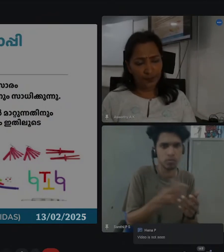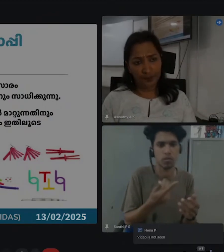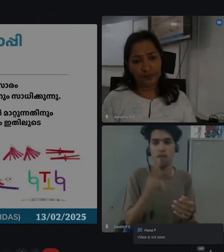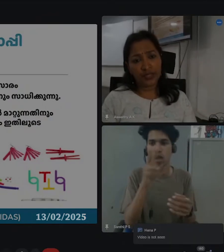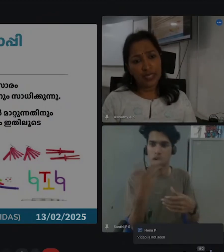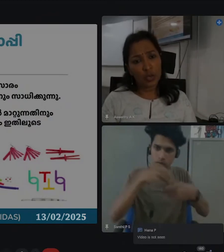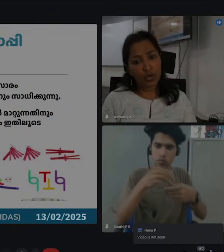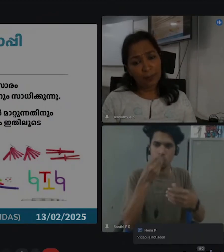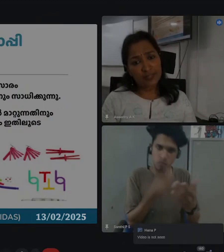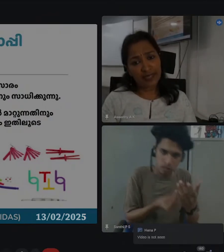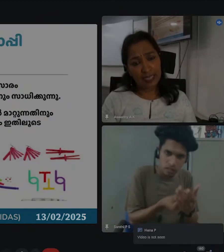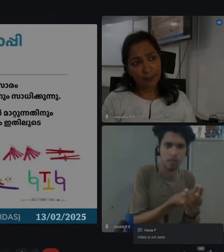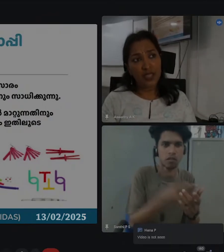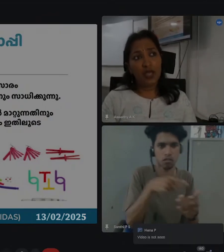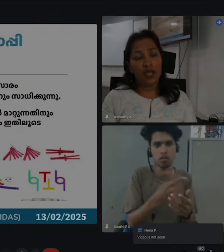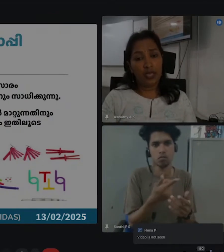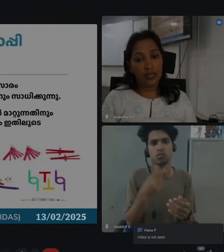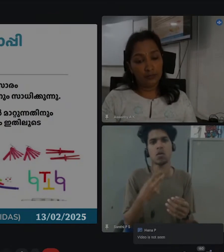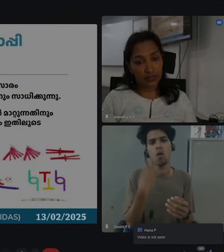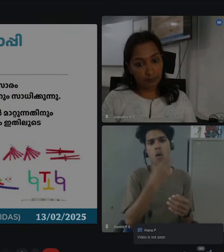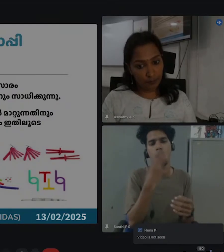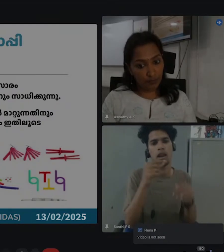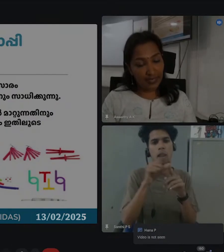സഹായിക്കുന്നു. ഈ ഓറൽ പ്ലേസ്മെന്റ് തെറപ്പി